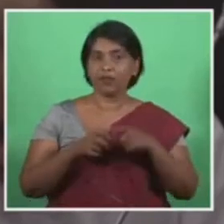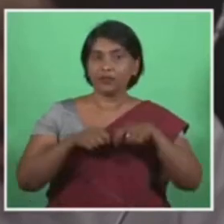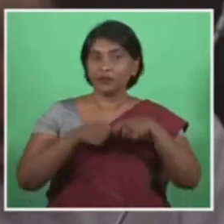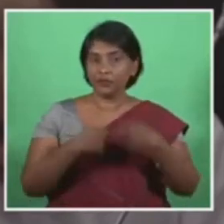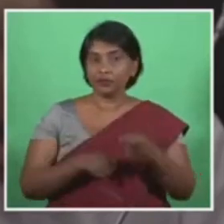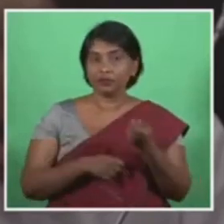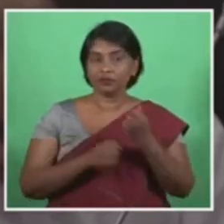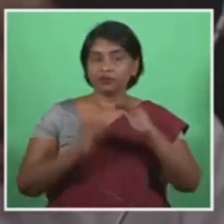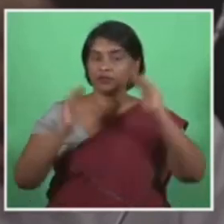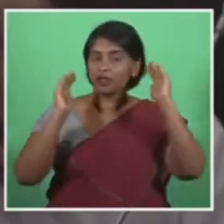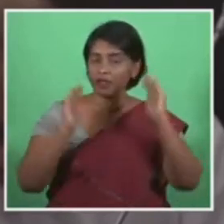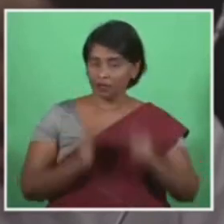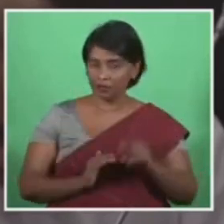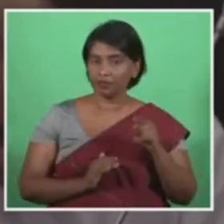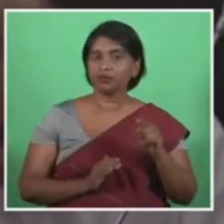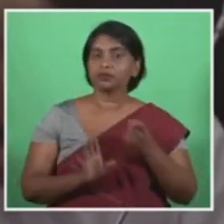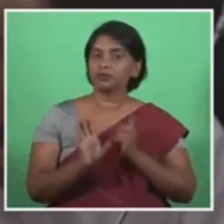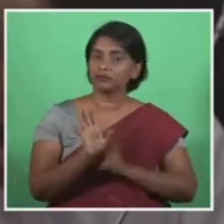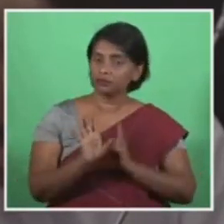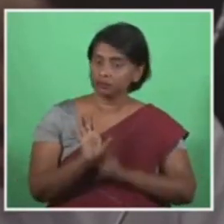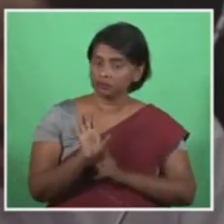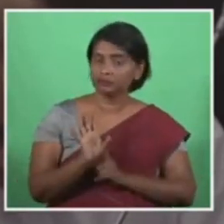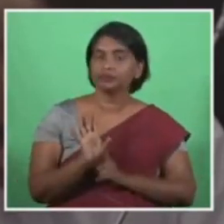වැසියේ අඩු කිරීමට නිරන්තරයෙන්